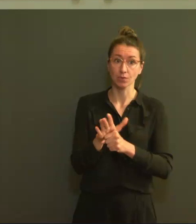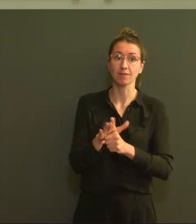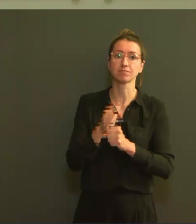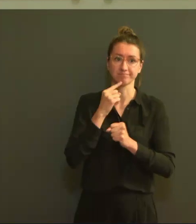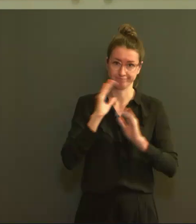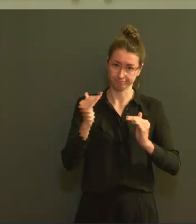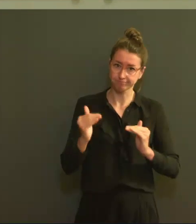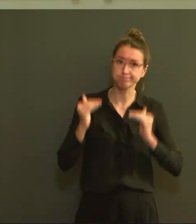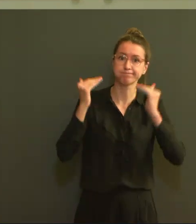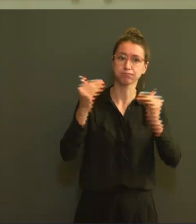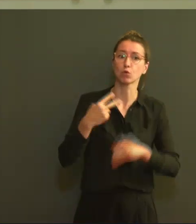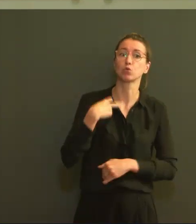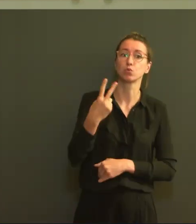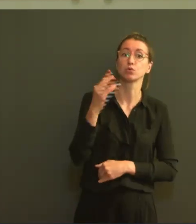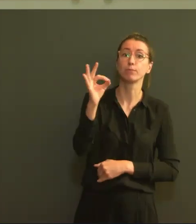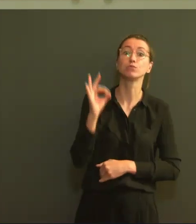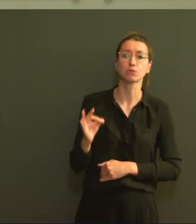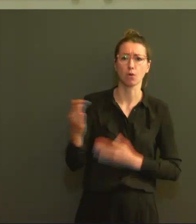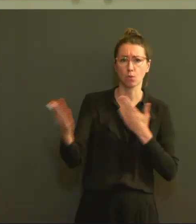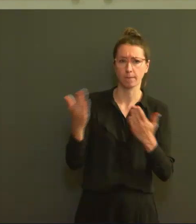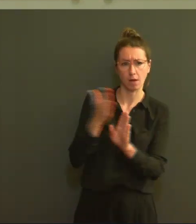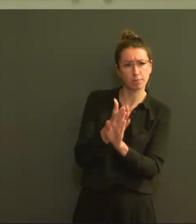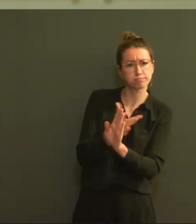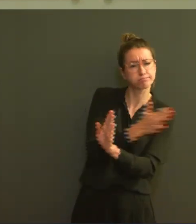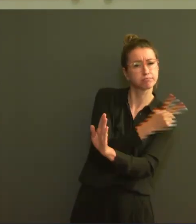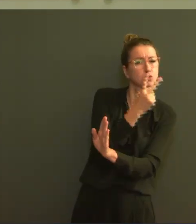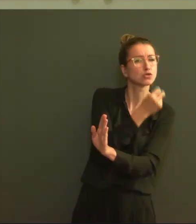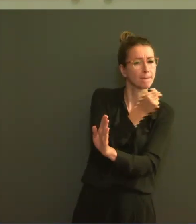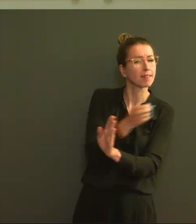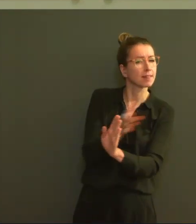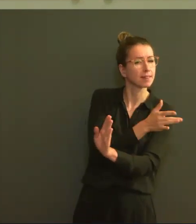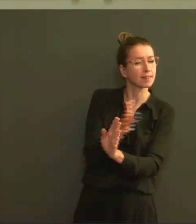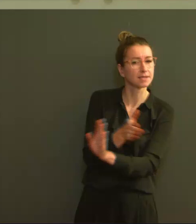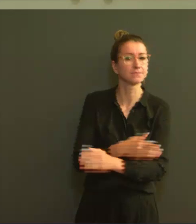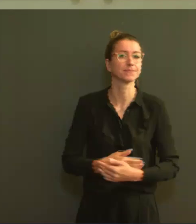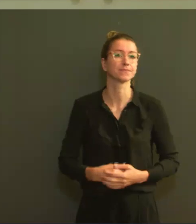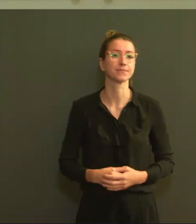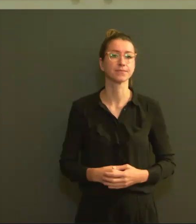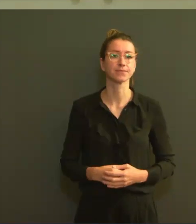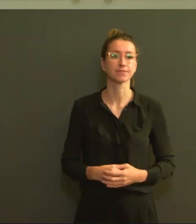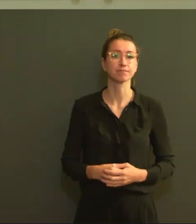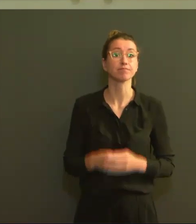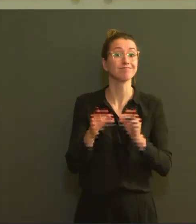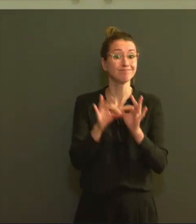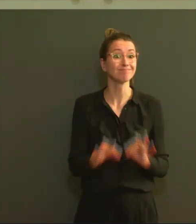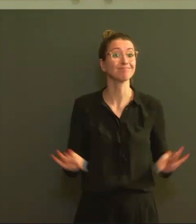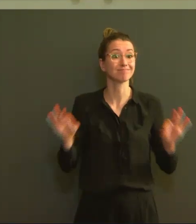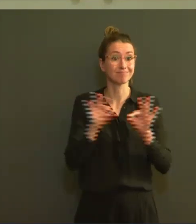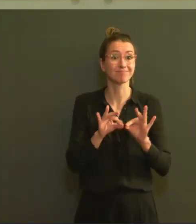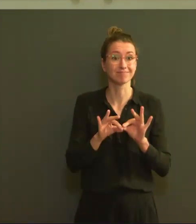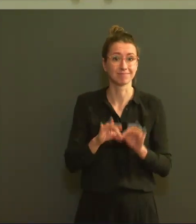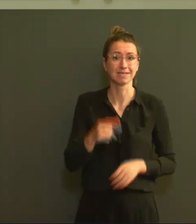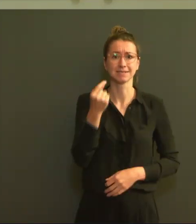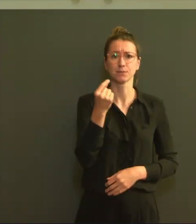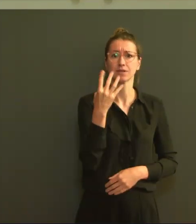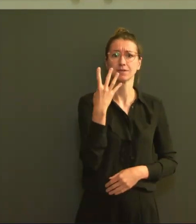par rapport à la semaine précédente. Au total, 604 nouvelles infections en